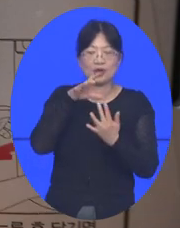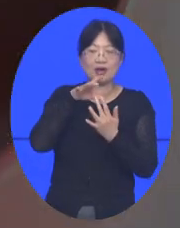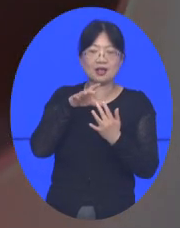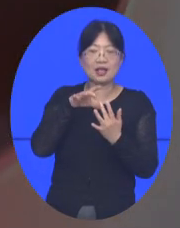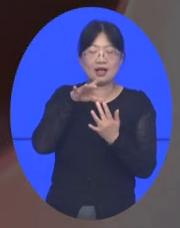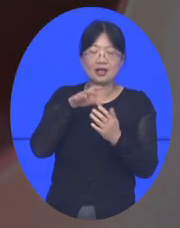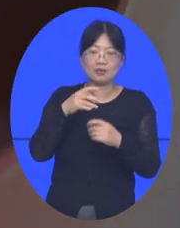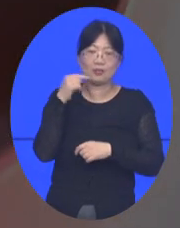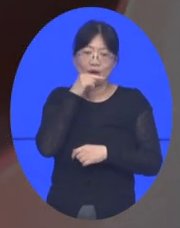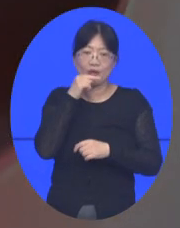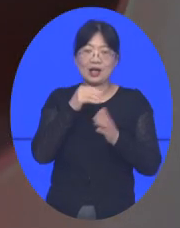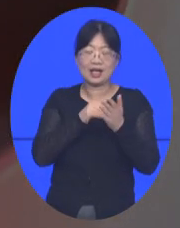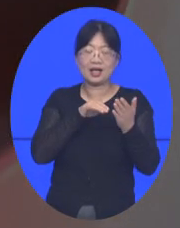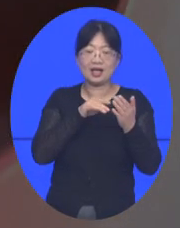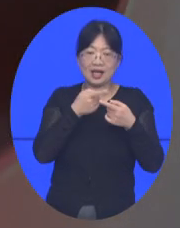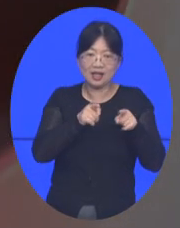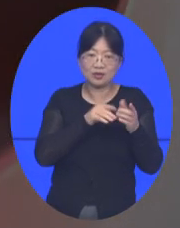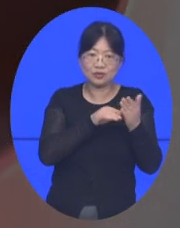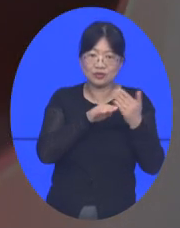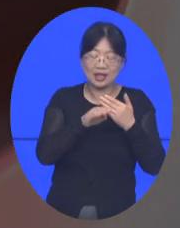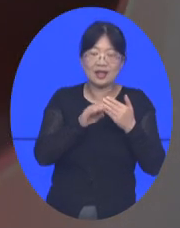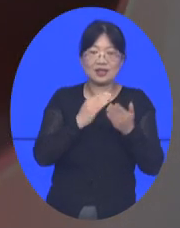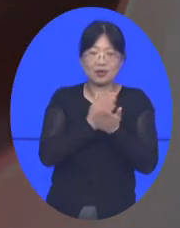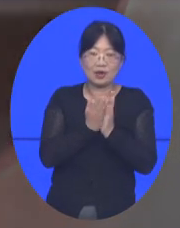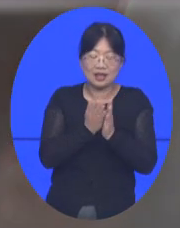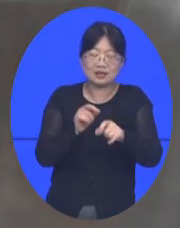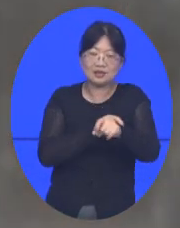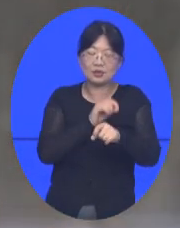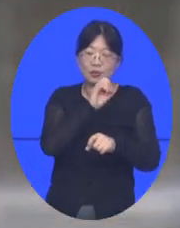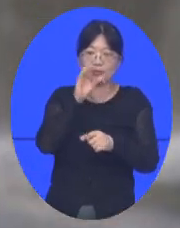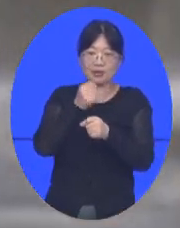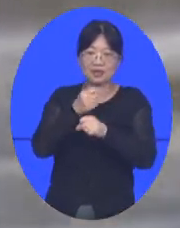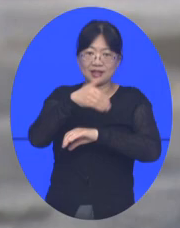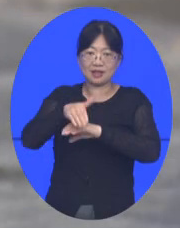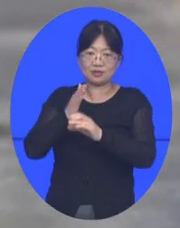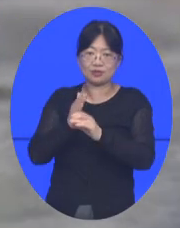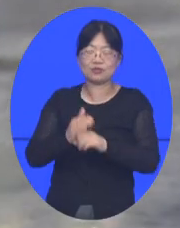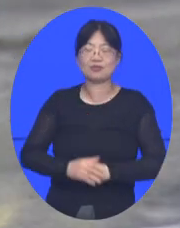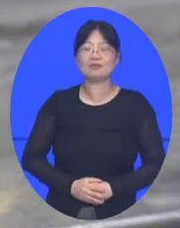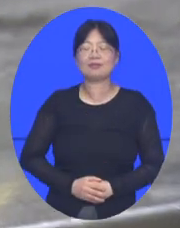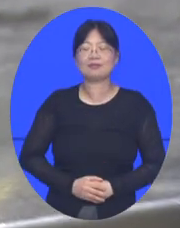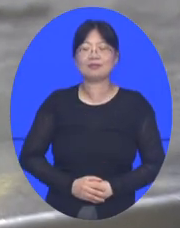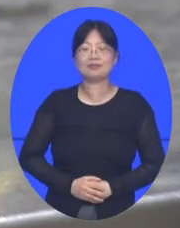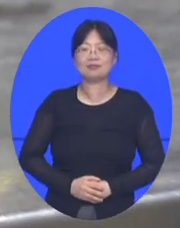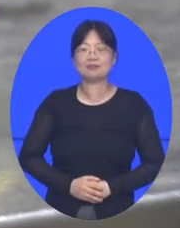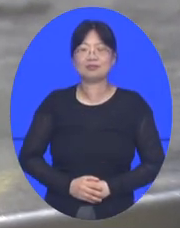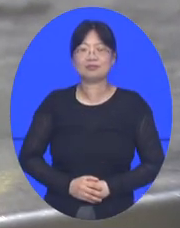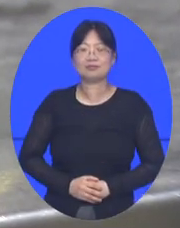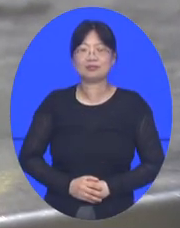활용한 다양한 과일 맥주를 개발해 나갈 계획입니다. 경기지TV 이슬비입니다.